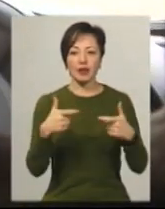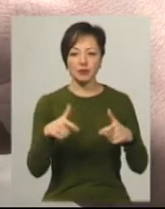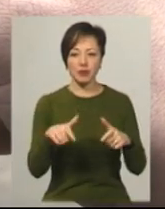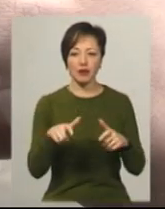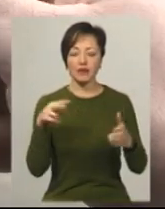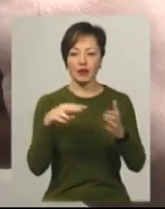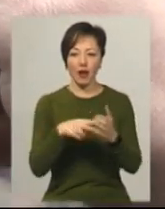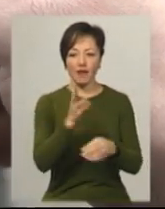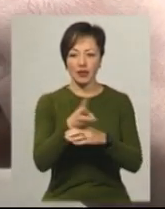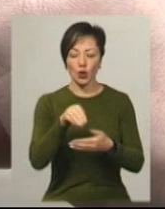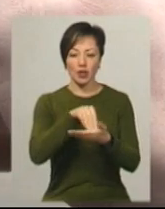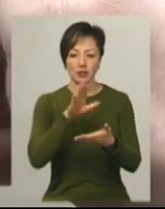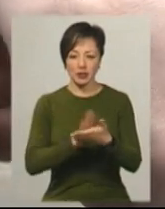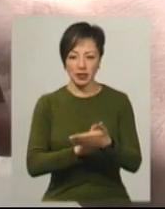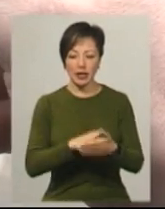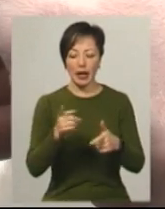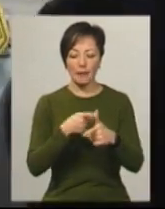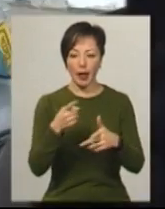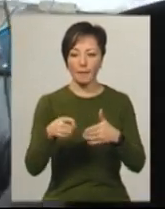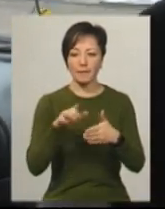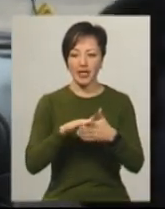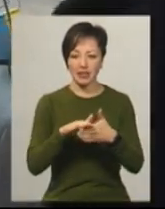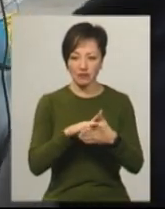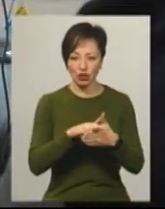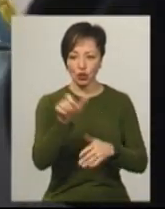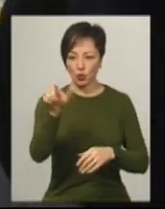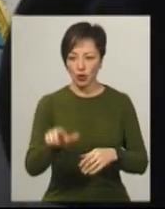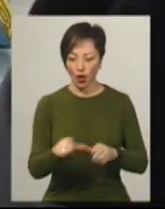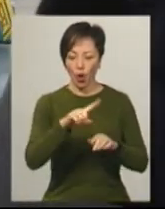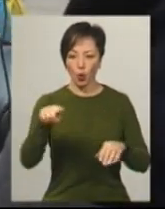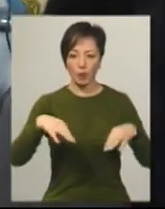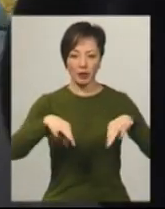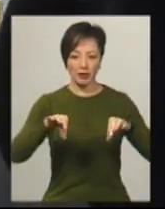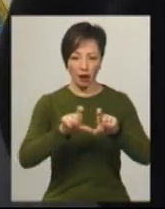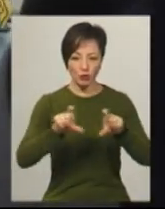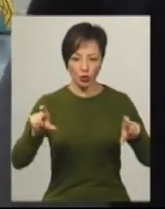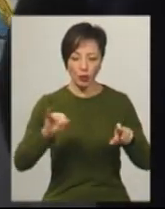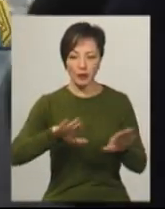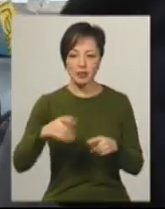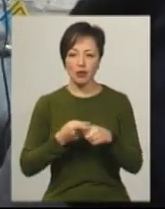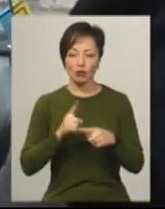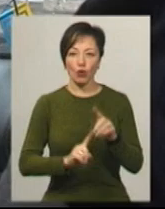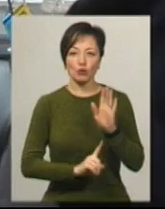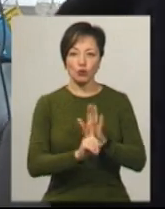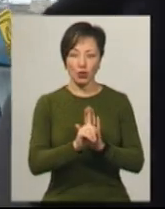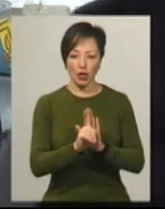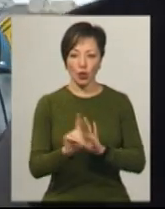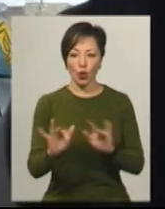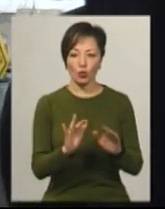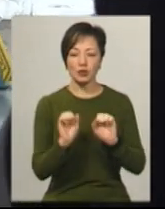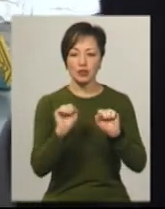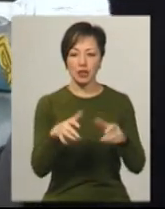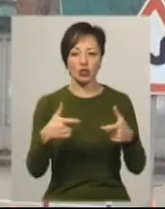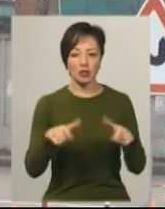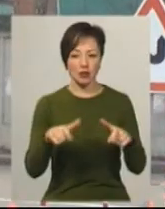вмикають відеореєстратор, фіксується ім'я та прізвище екзаменуючого, номер транспортного засобу і після цього розпочинається рух для здачі